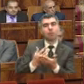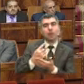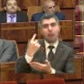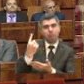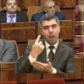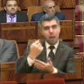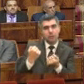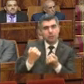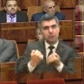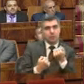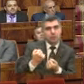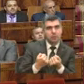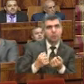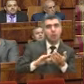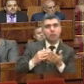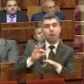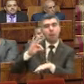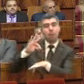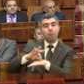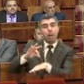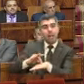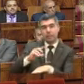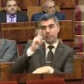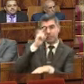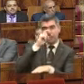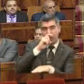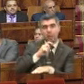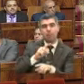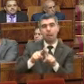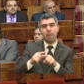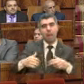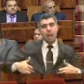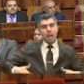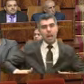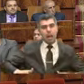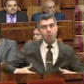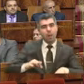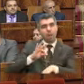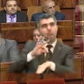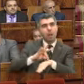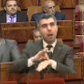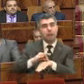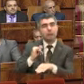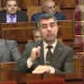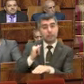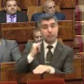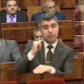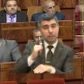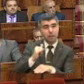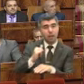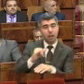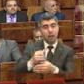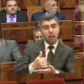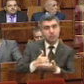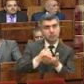والنقل الطبي المتكرر للذين يعانون من أمراض مزمنة كالقصور الكلوي، فالاستفادة دائما تبقى